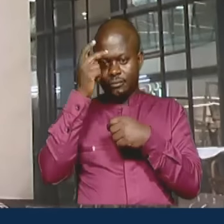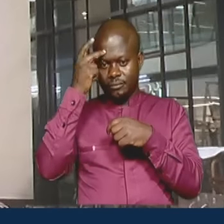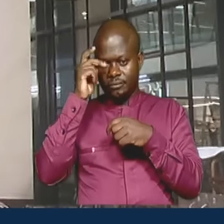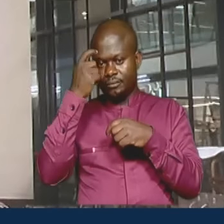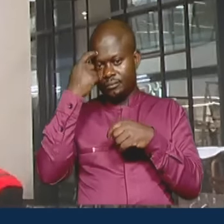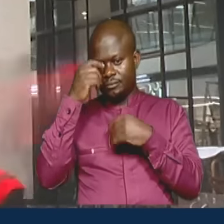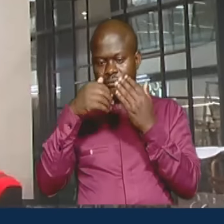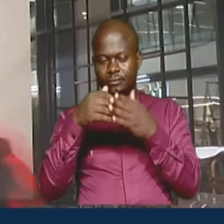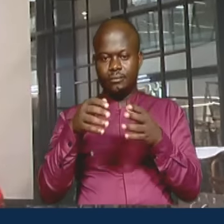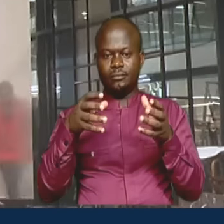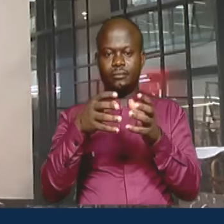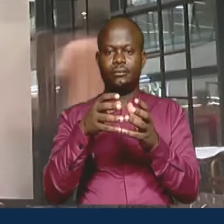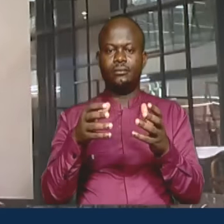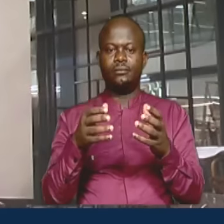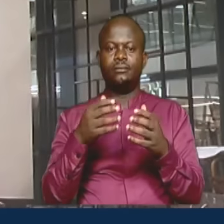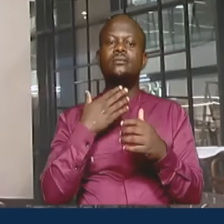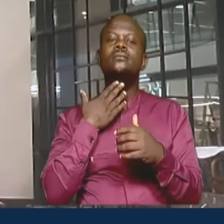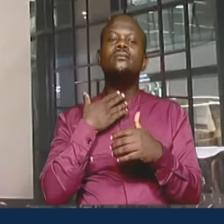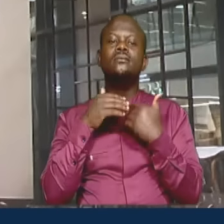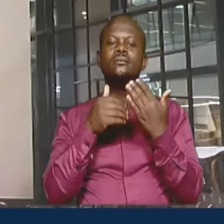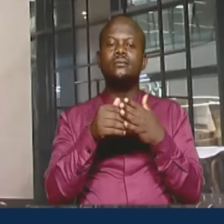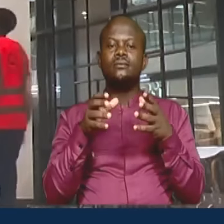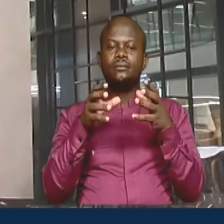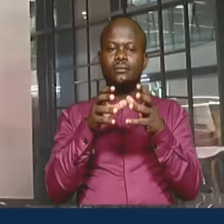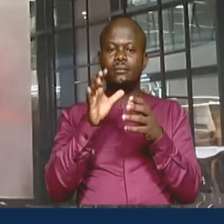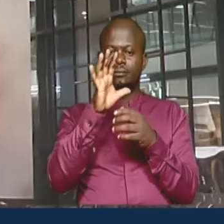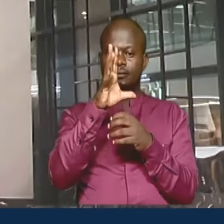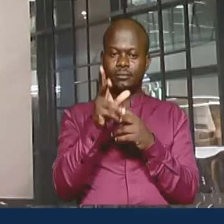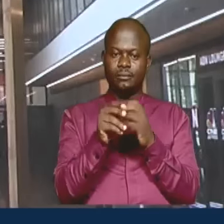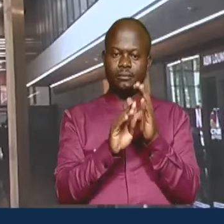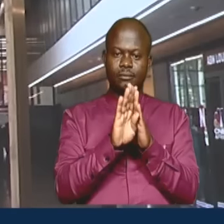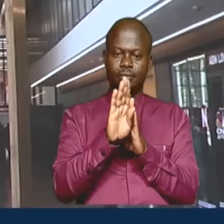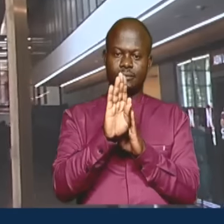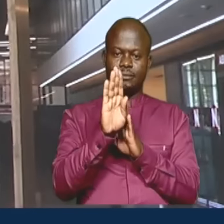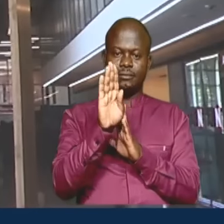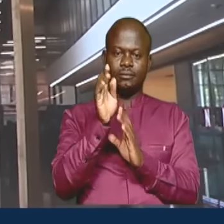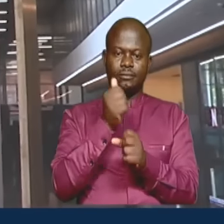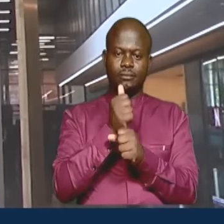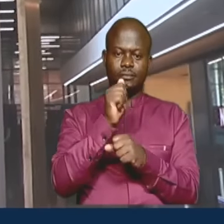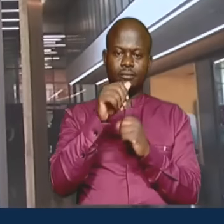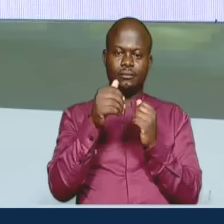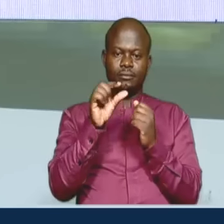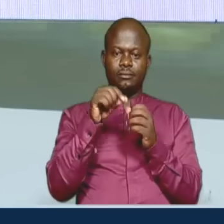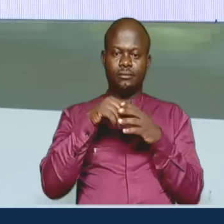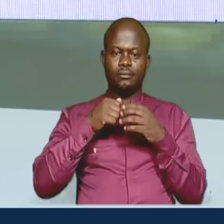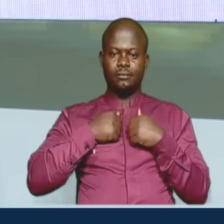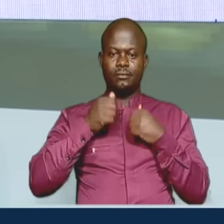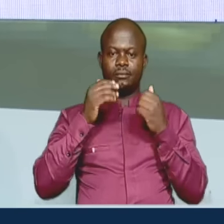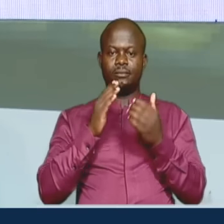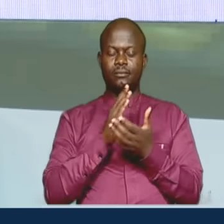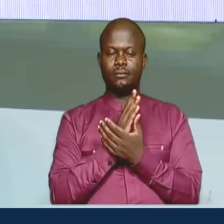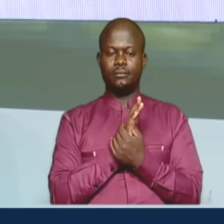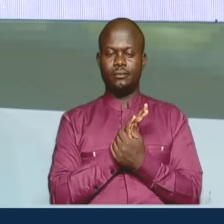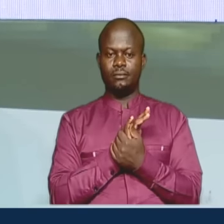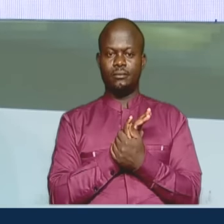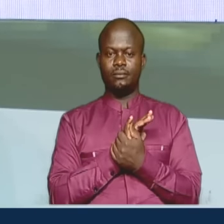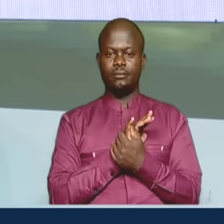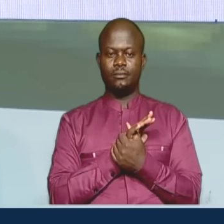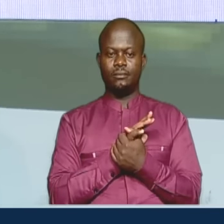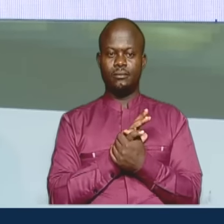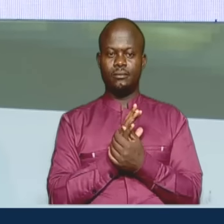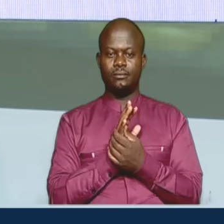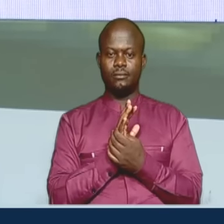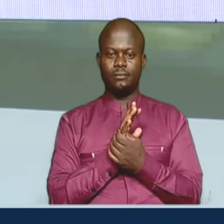rwego guhuza n'ibyifuzo ry'irihuriro nyafurika no guteza imbere ba rwiyemezamirimo batora mu Rwanda. We still have for